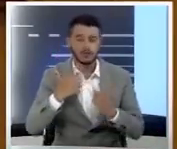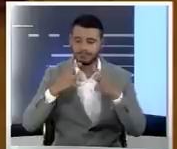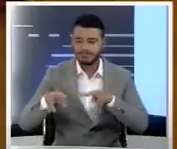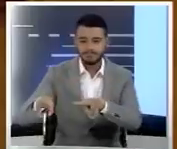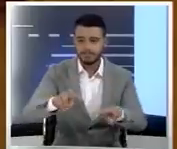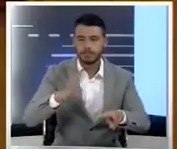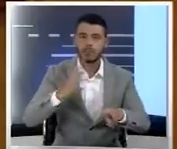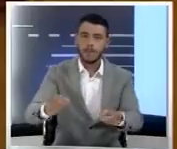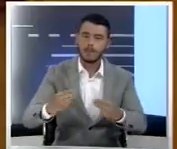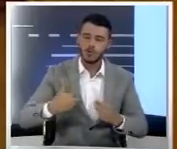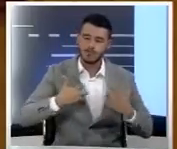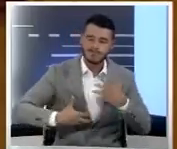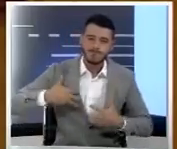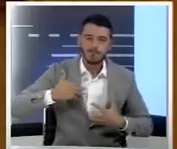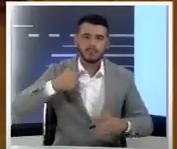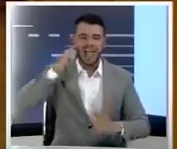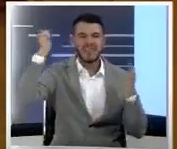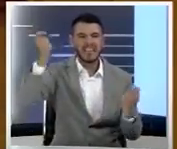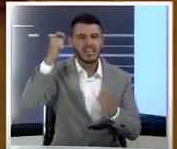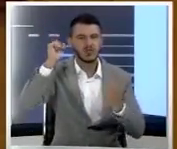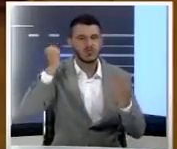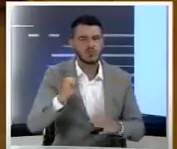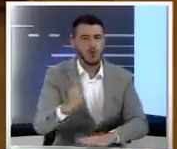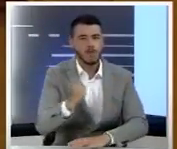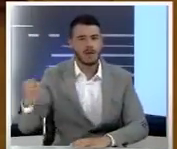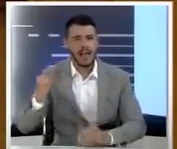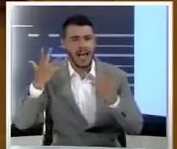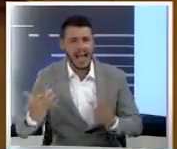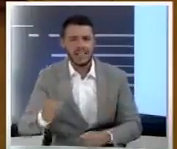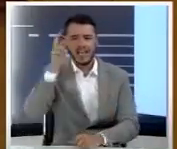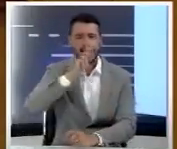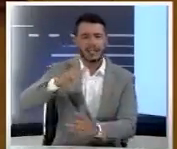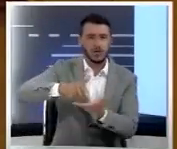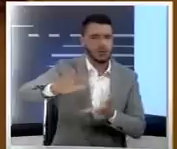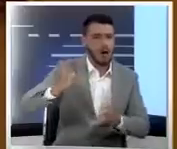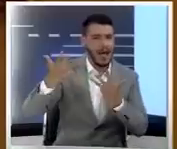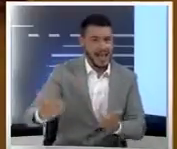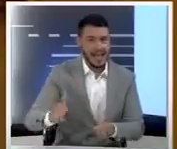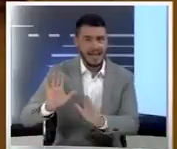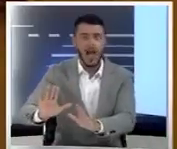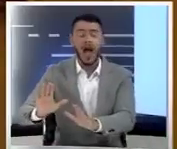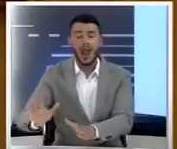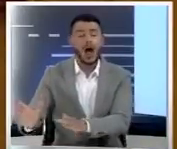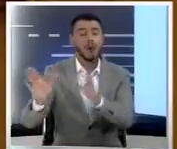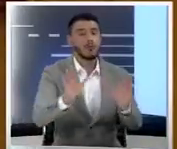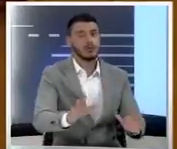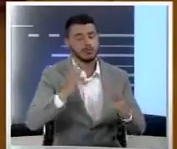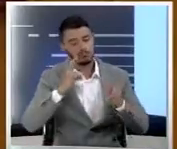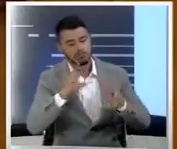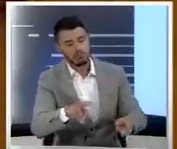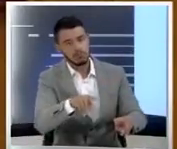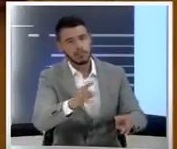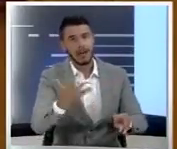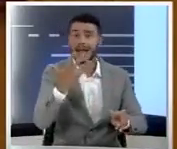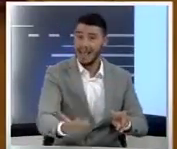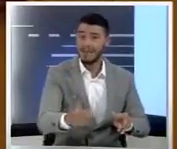τον αυταρχισμό, τον εθνοκεντρισμό, το κλείσιμο, το ρατσισμό. Αλλά από την άλλη μεριά έχουμε και τάσεις που δείχνουν ότι και